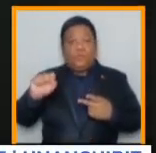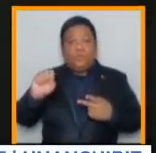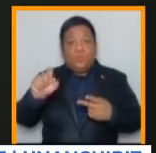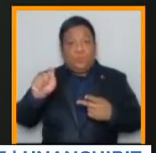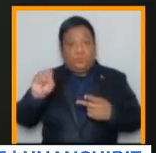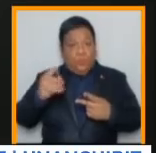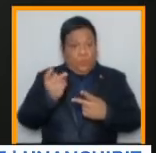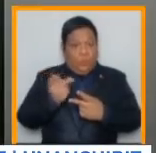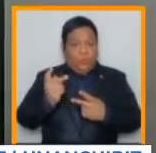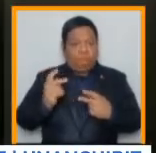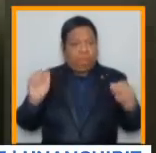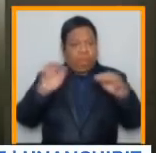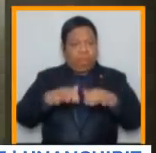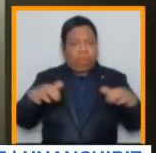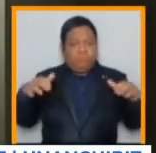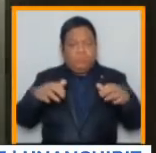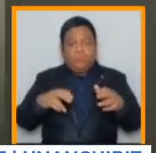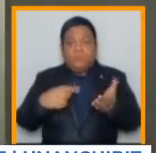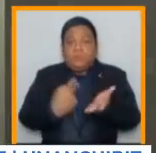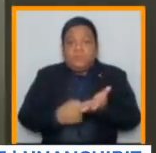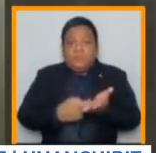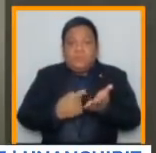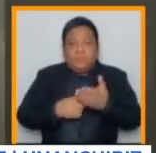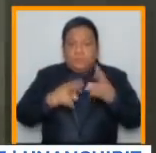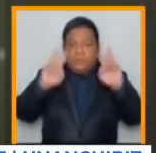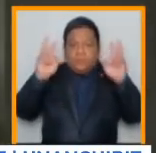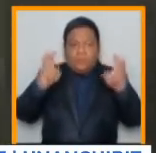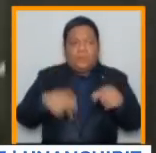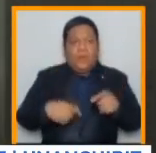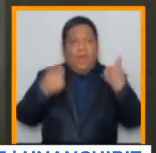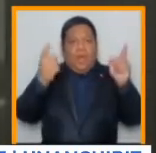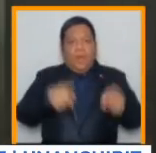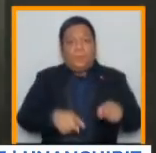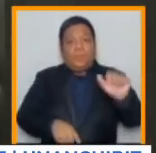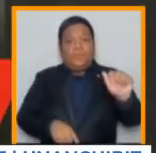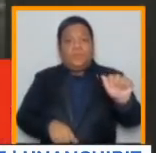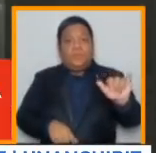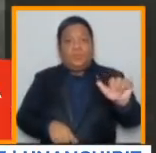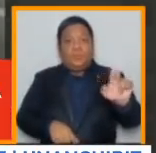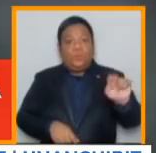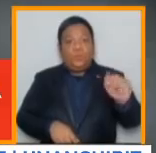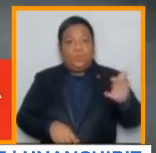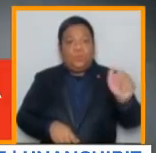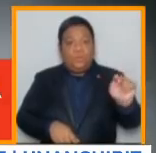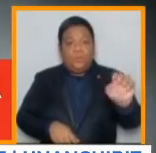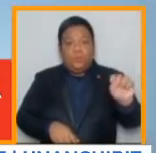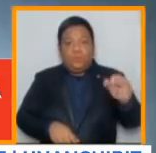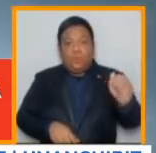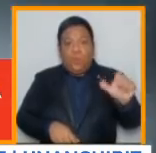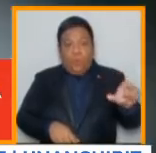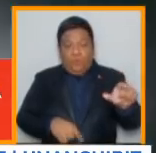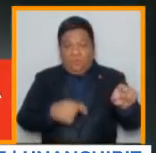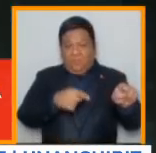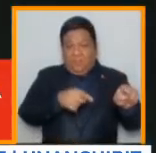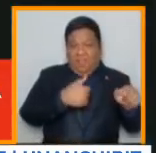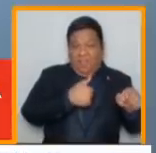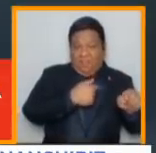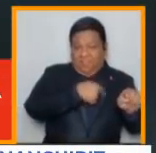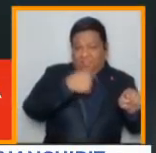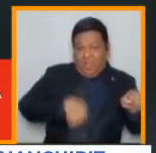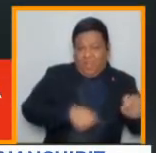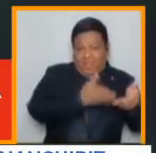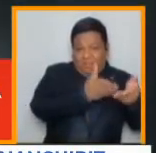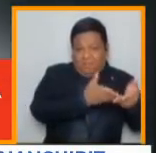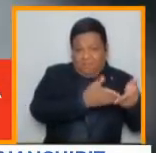mga resupply boats ng Pilipinas sa Ayungin Shoal, sinabi ni Lacson, papagtibayin daw niya ang alyansa ng Pilipinas sa